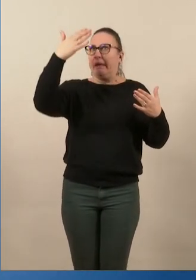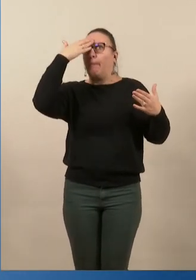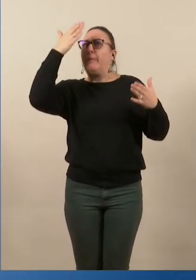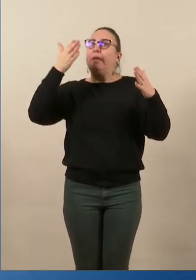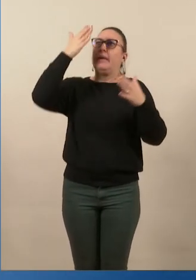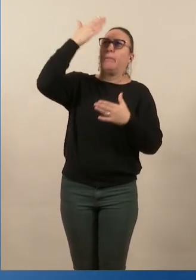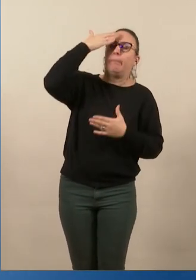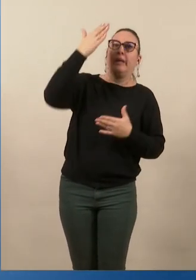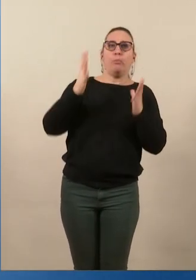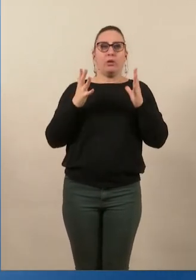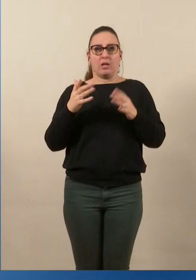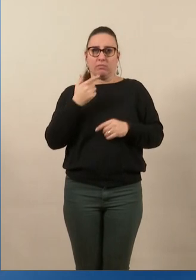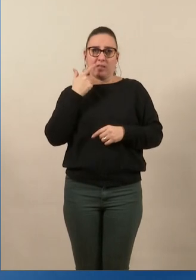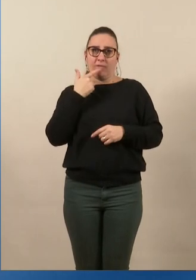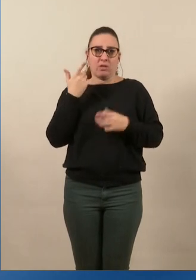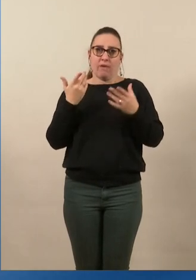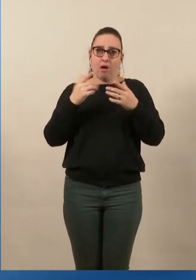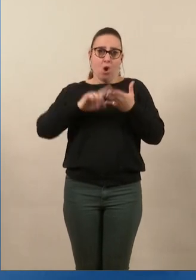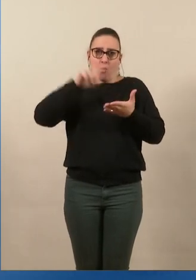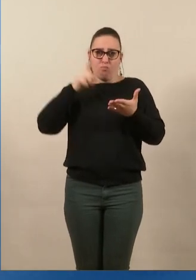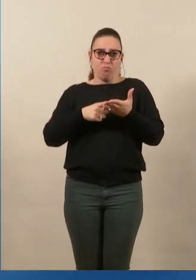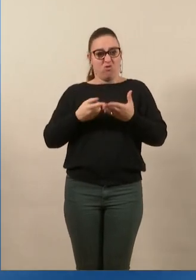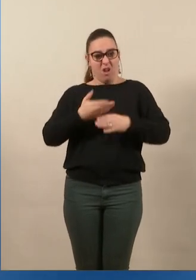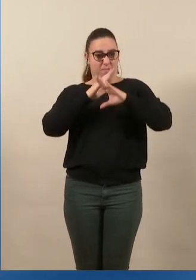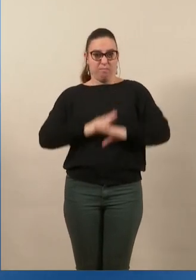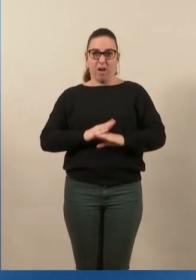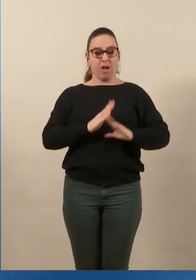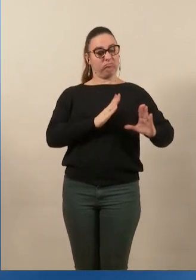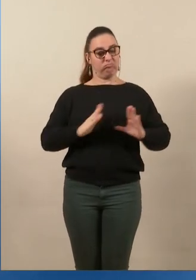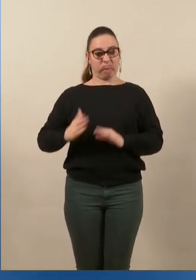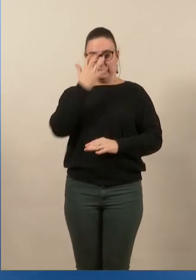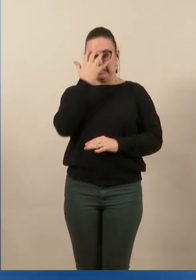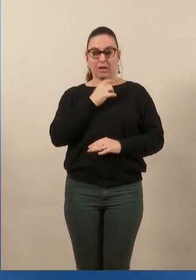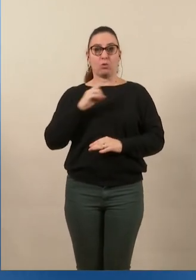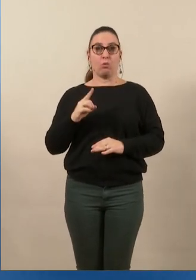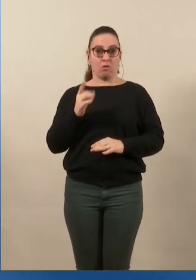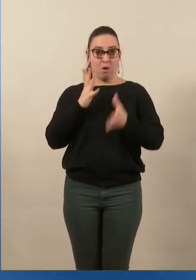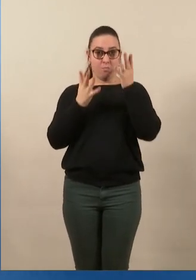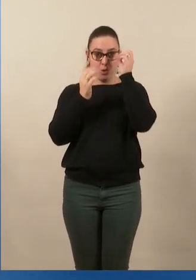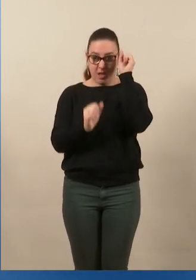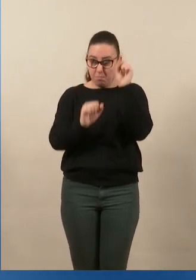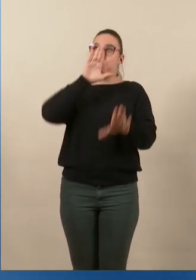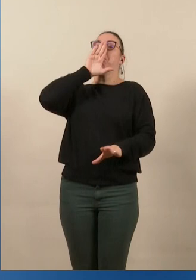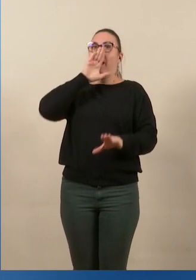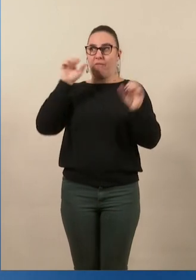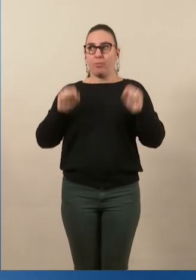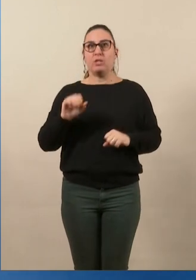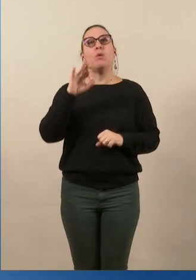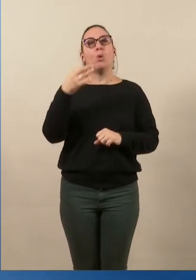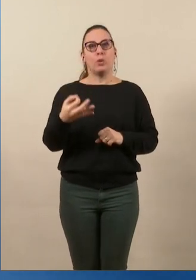à des budgets qui n'ont ni que enfin qui ne sont ni fait ni affire le ciel pourrait bien nous tomber sur la